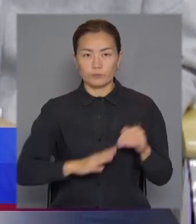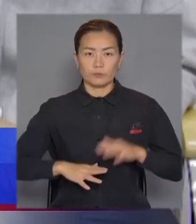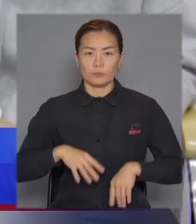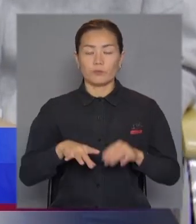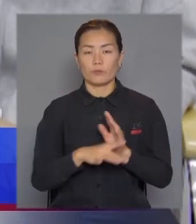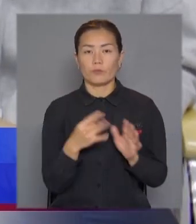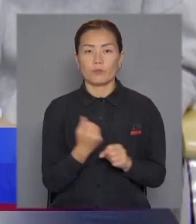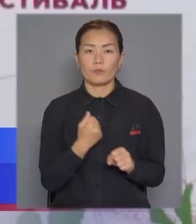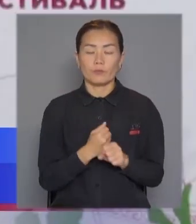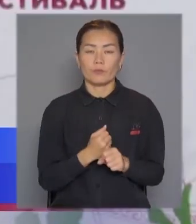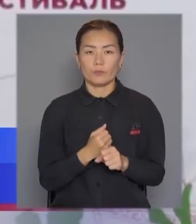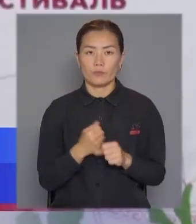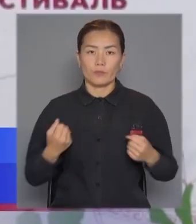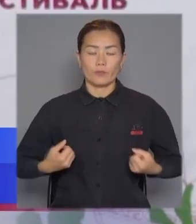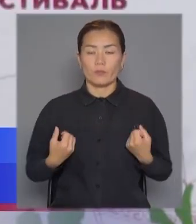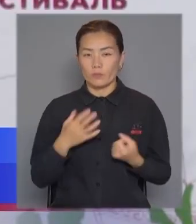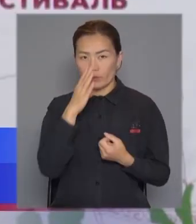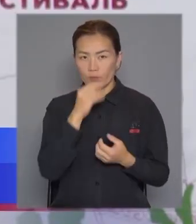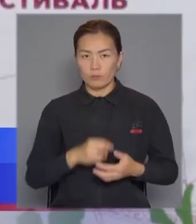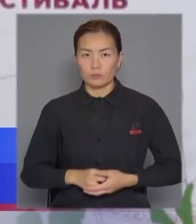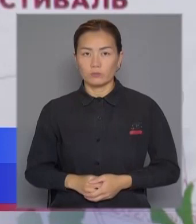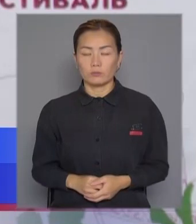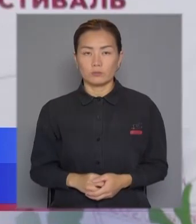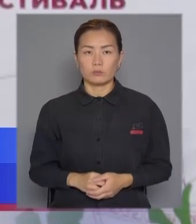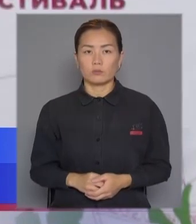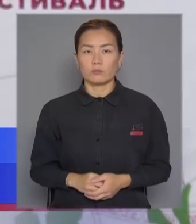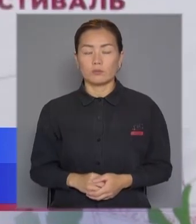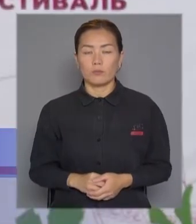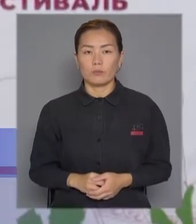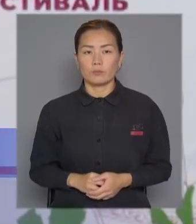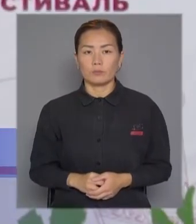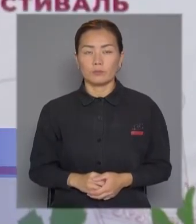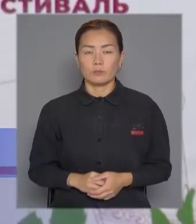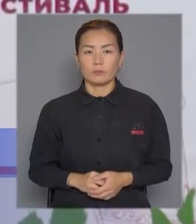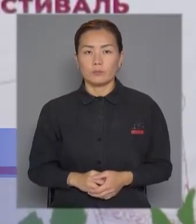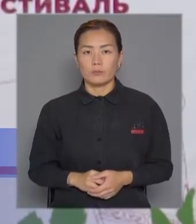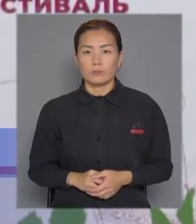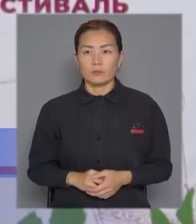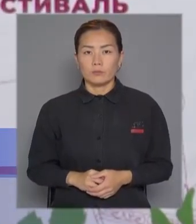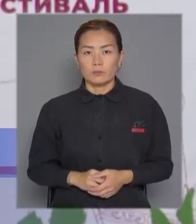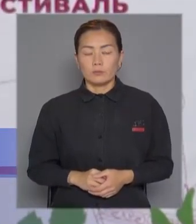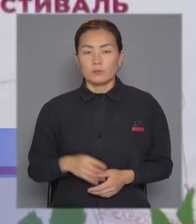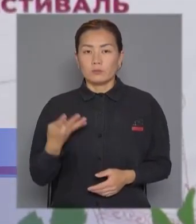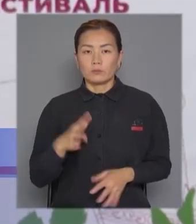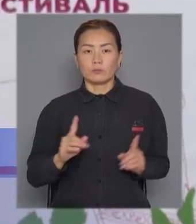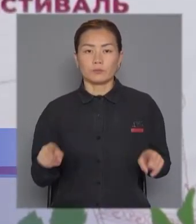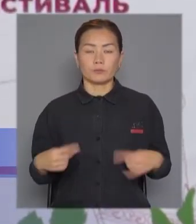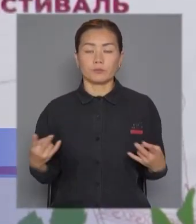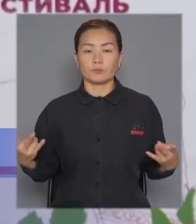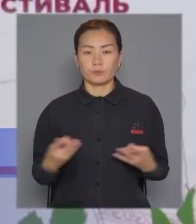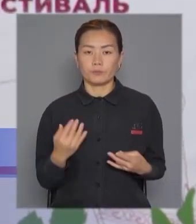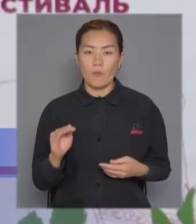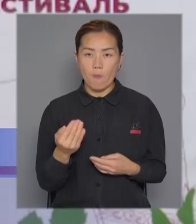да үзінді айтып қызықтырып қойды. Адам төрт бағытта даму керек. Ол физикалық,